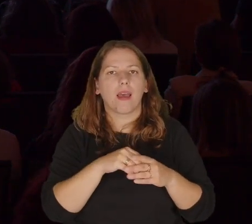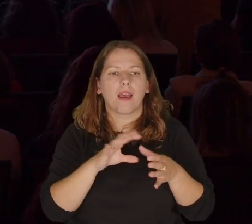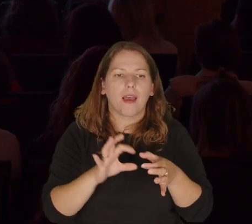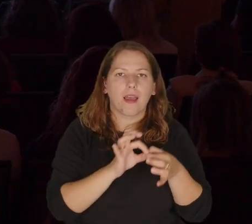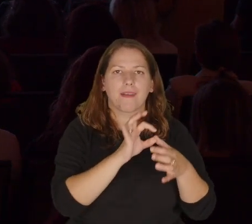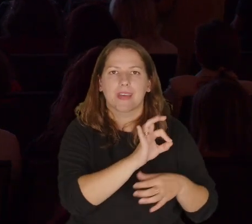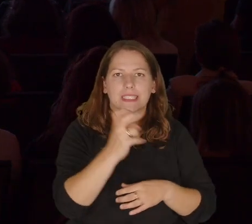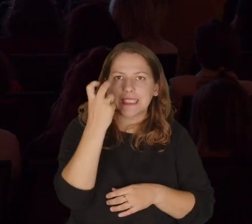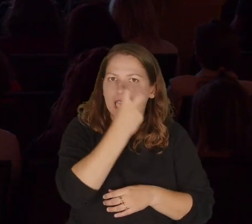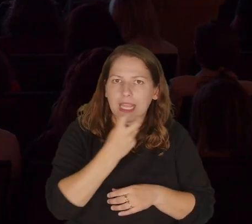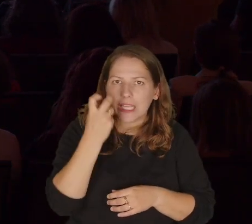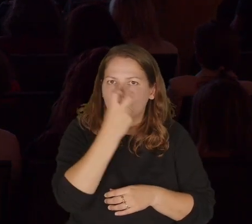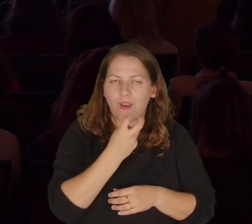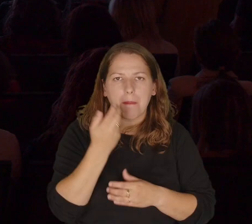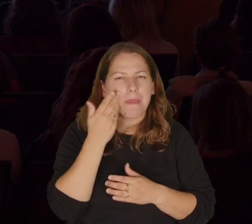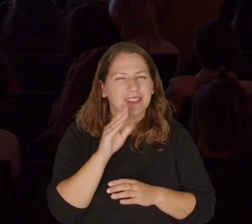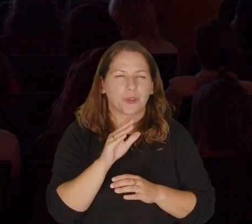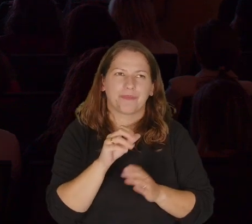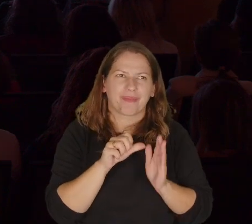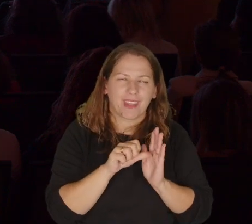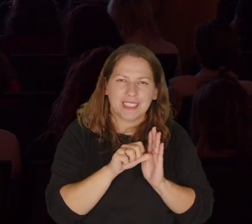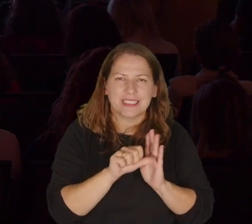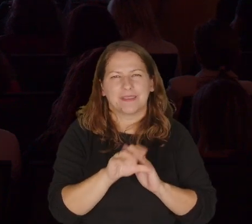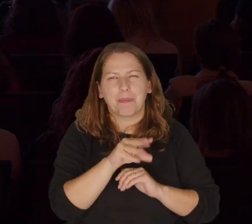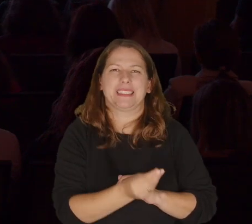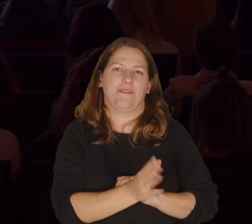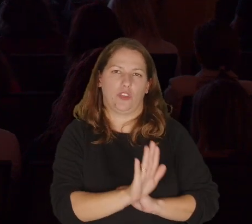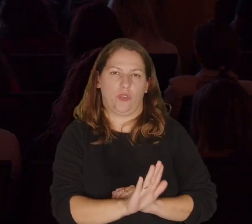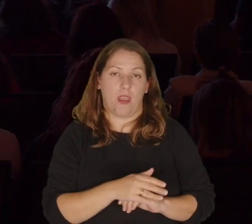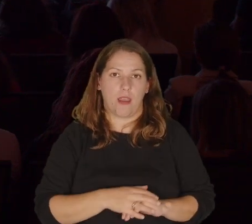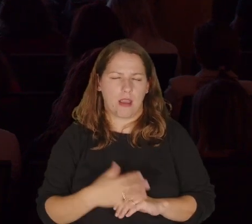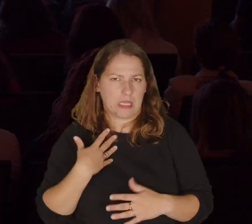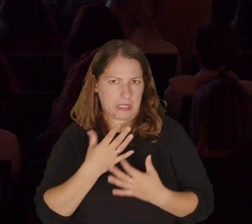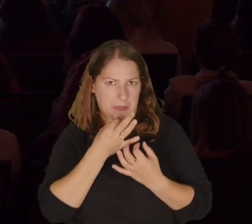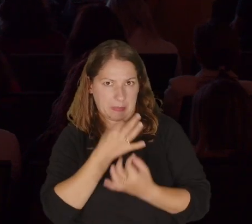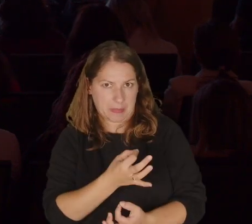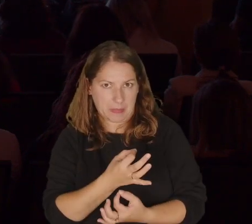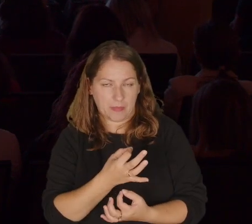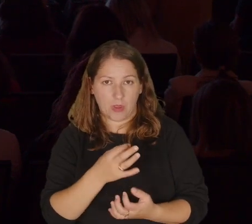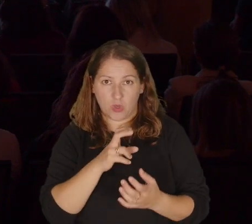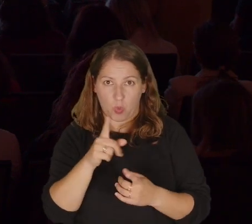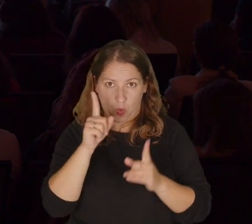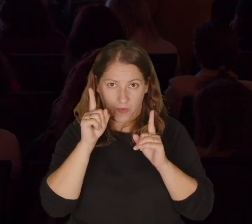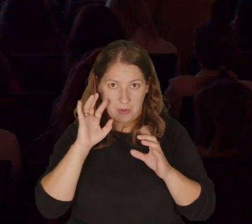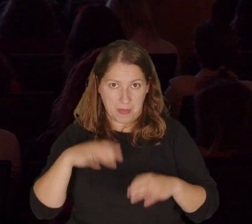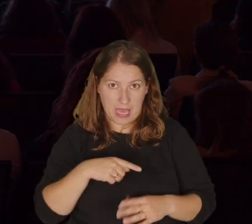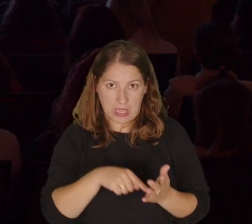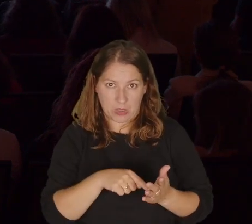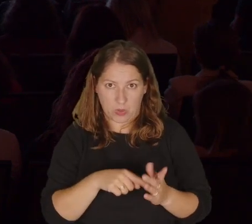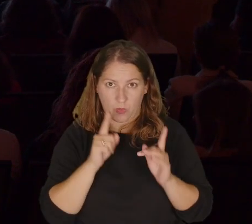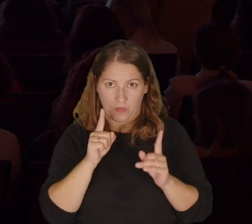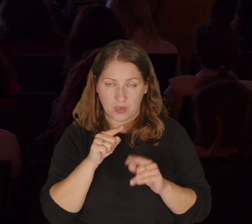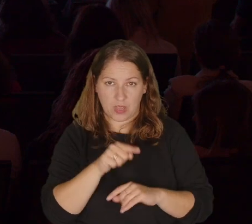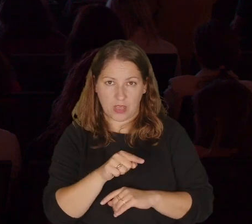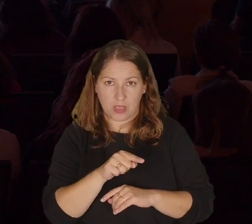zainteresowania, takie bardzo, bardzo specyficzne. Chciałam zapytać o to, czy uważa Pan, że to jest...